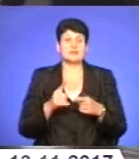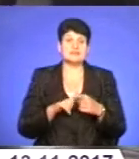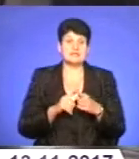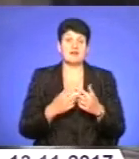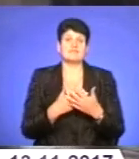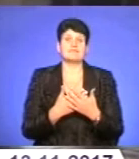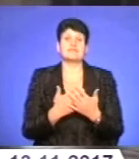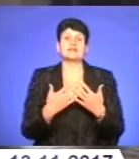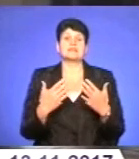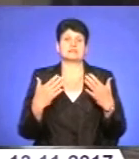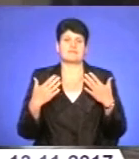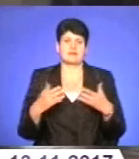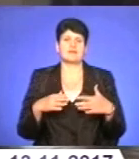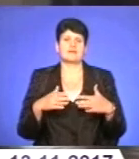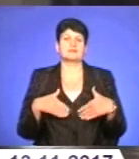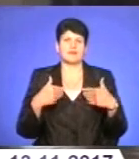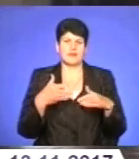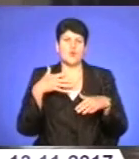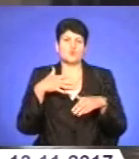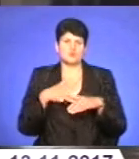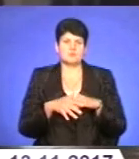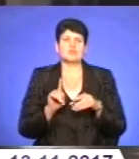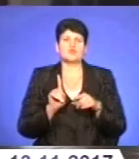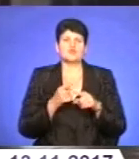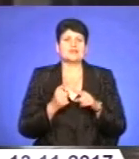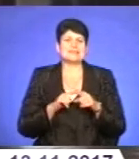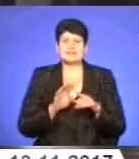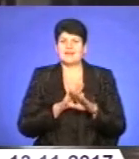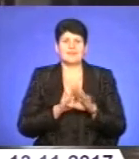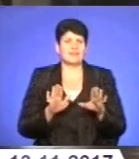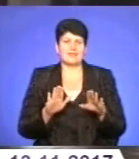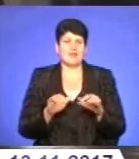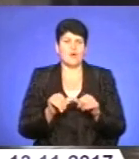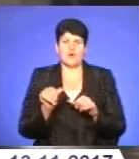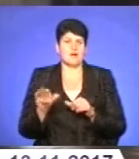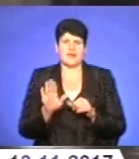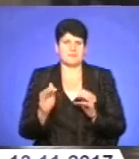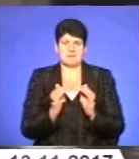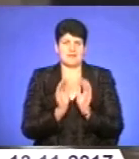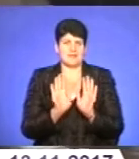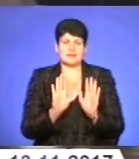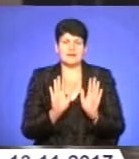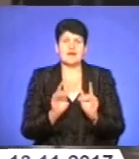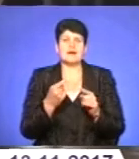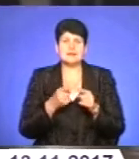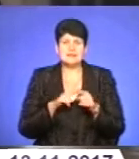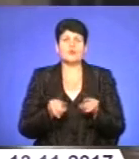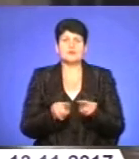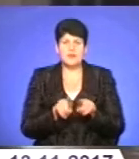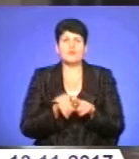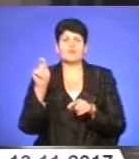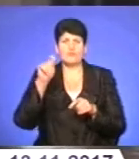вона дає розуміння, що це не щось окреме, не щось маленьке, а що це та сама війна, яка